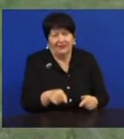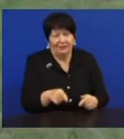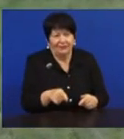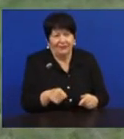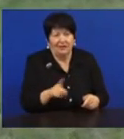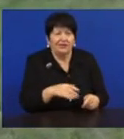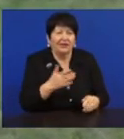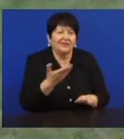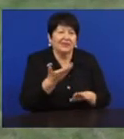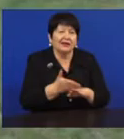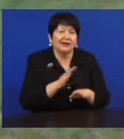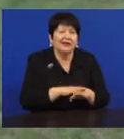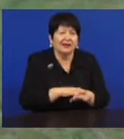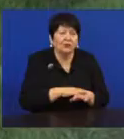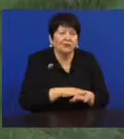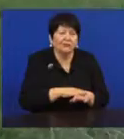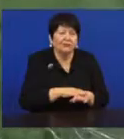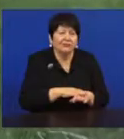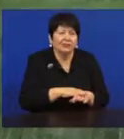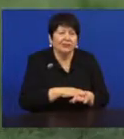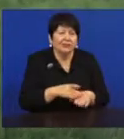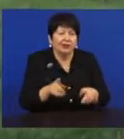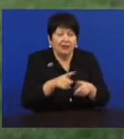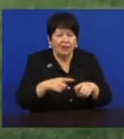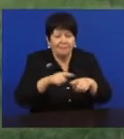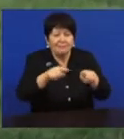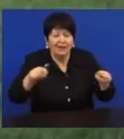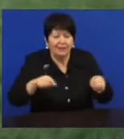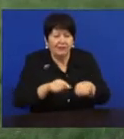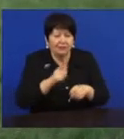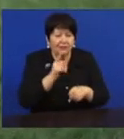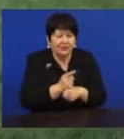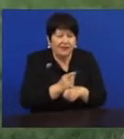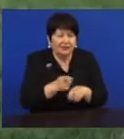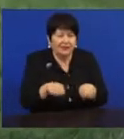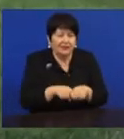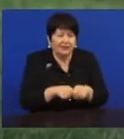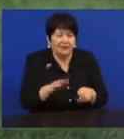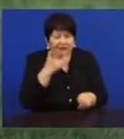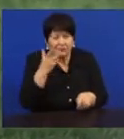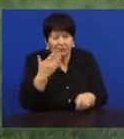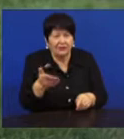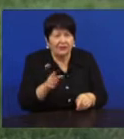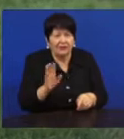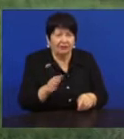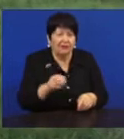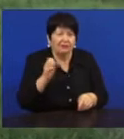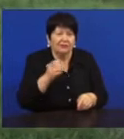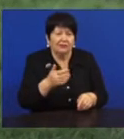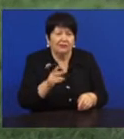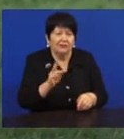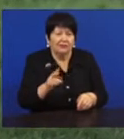care le este greu să intre anume în perimetrul strict pentru deșeuri și îl depozitează pe